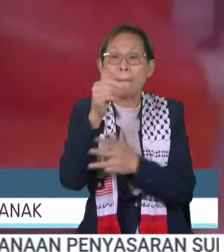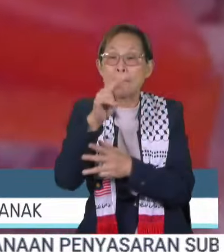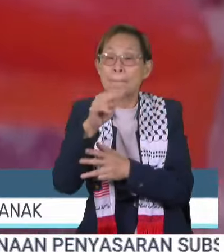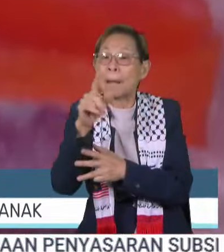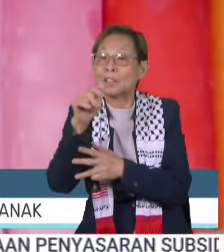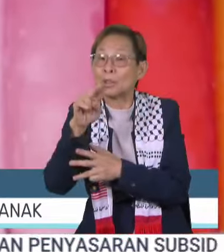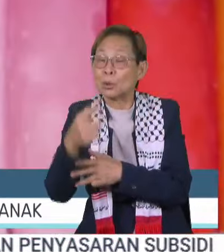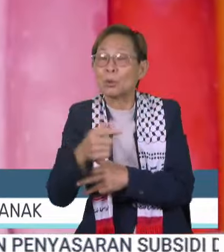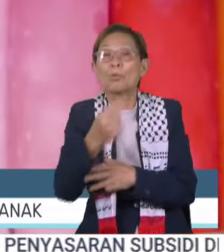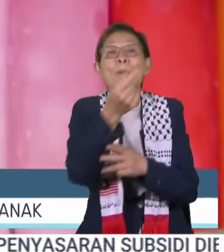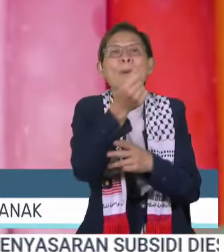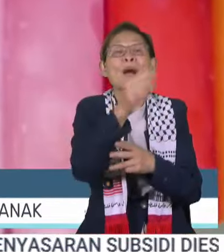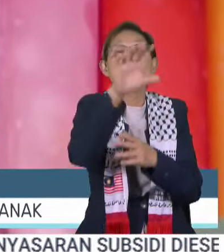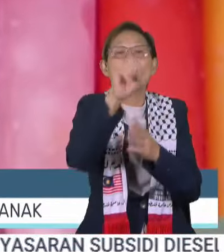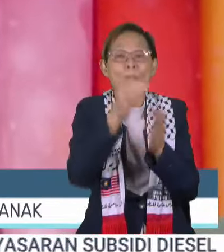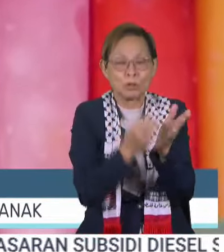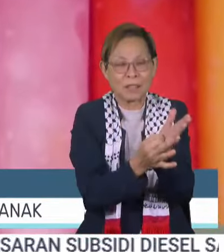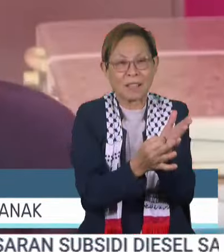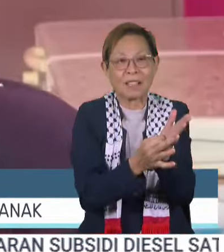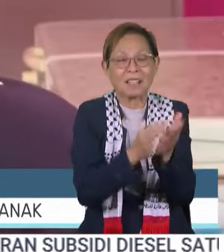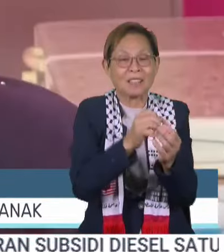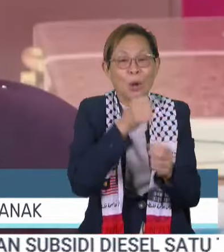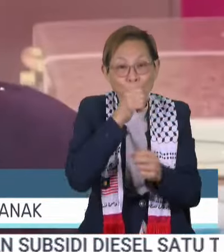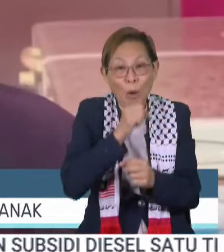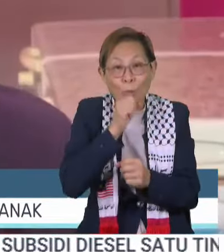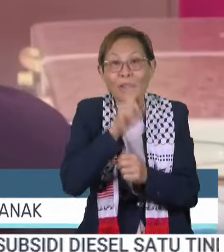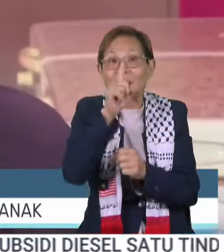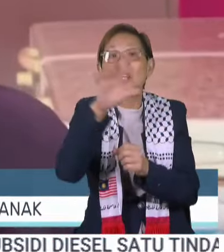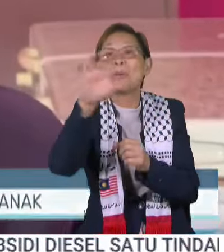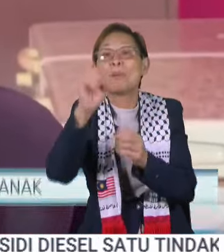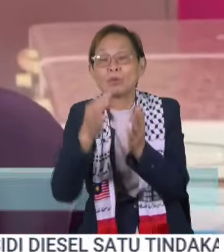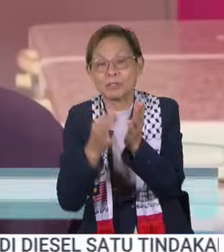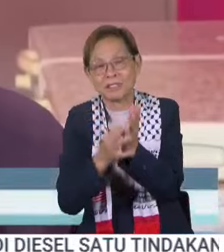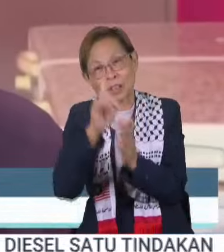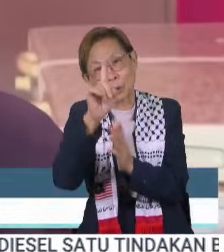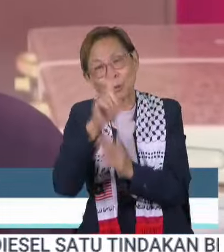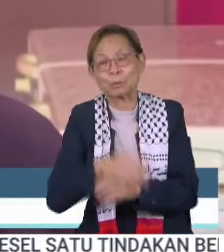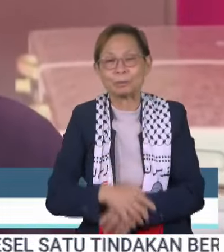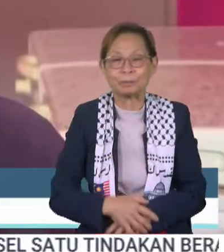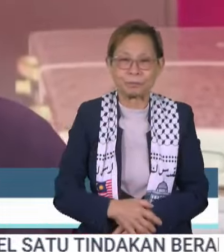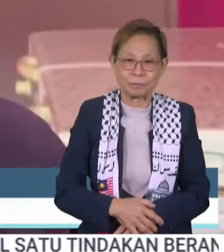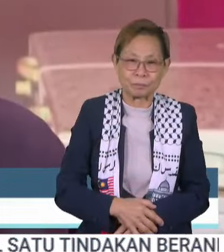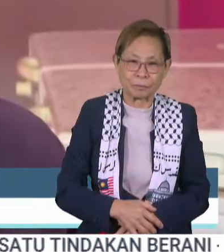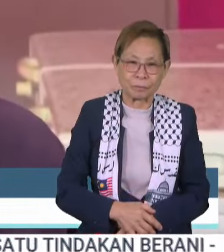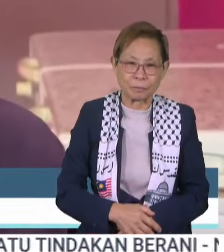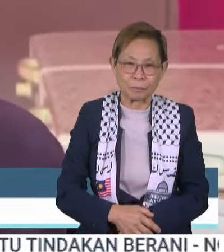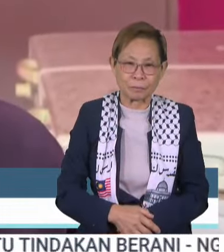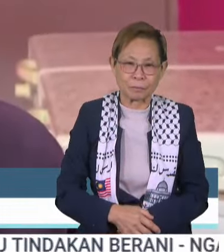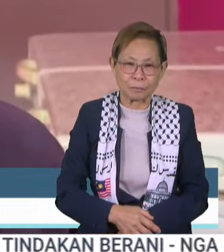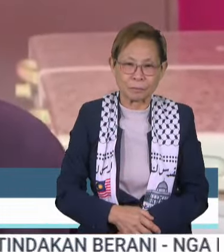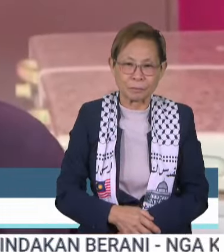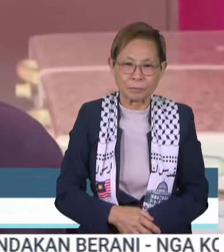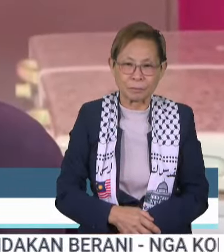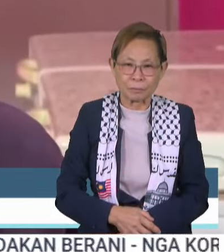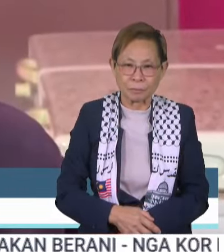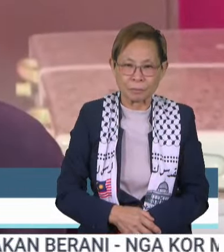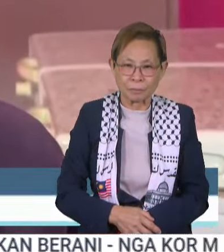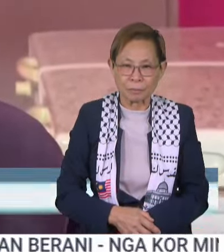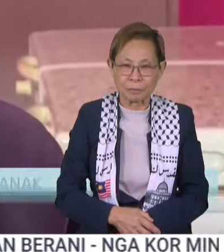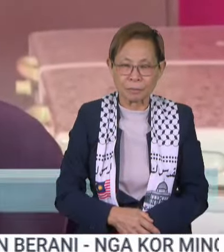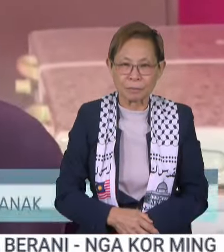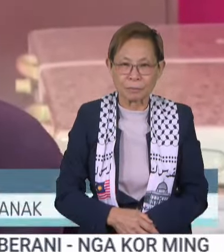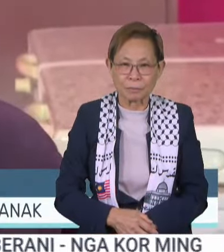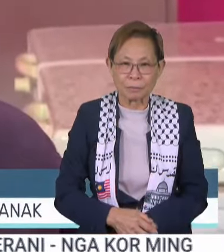harga 50 sen sebatang. Papa Degaya itu ada nak buat iklan dalam grup WhatsApp, masa Facebook, apa. Adalah